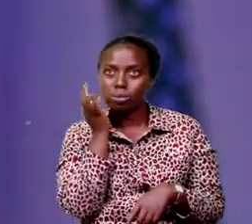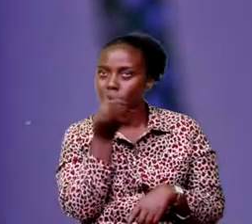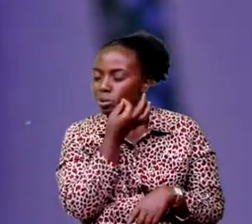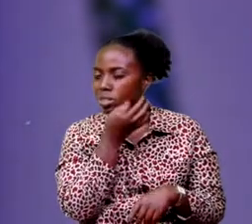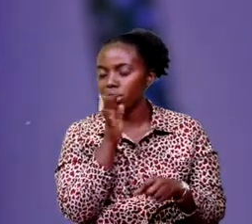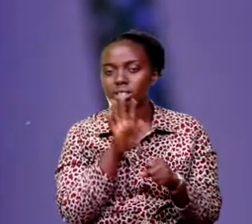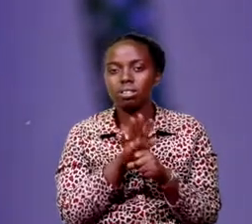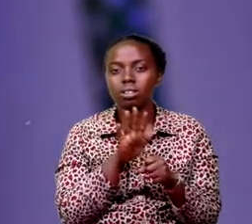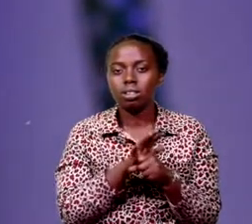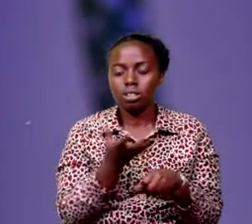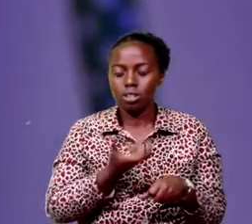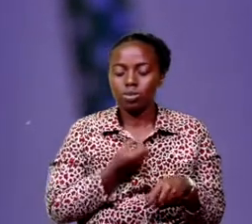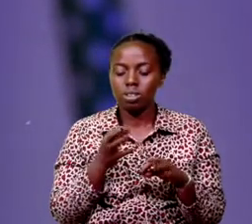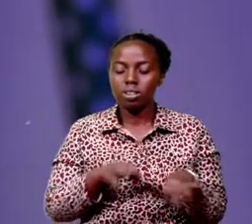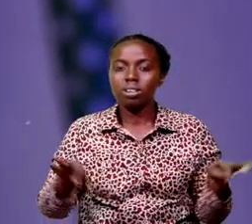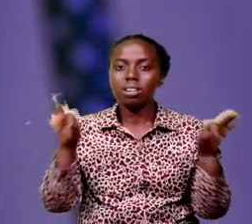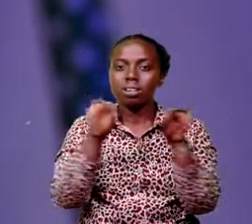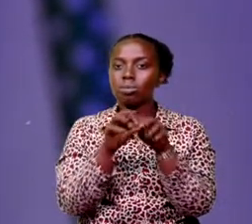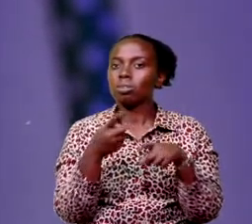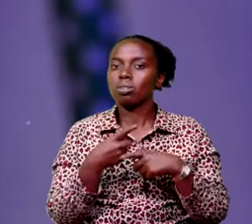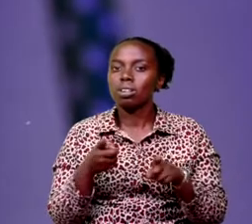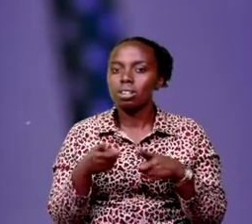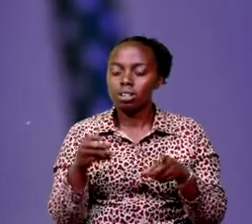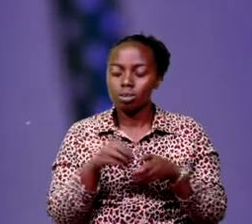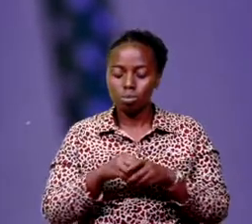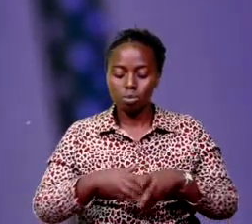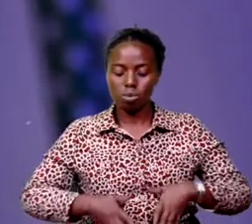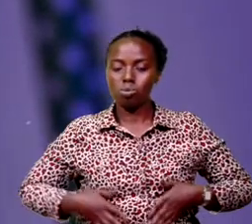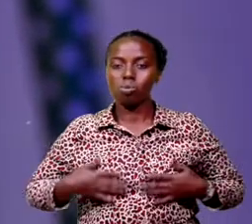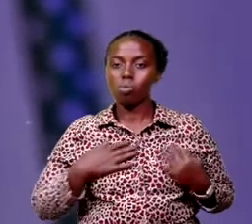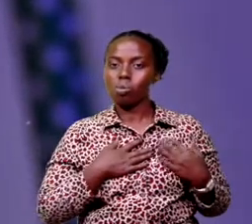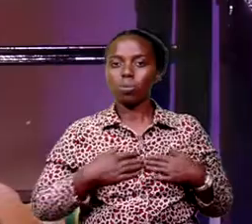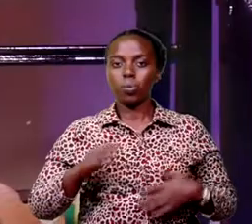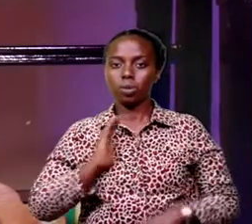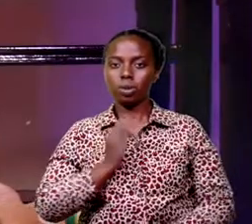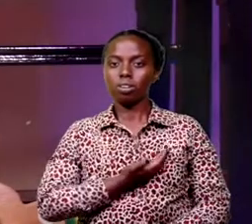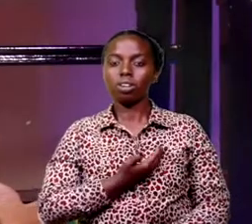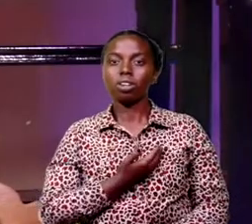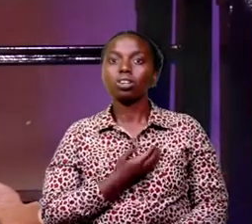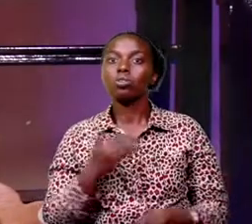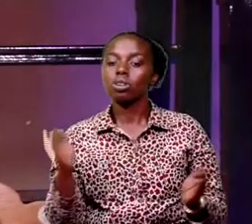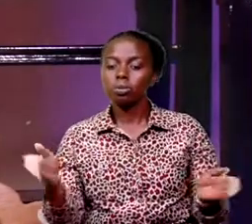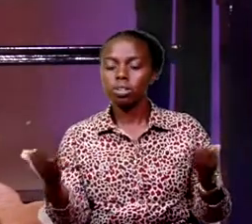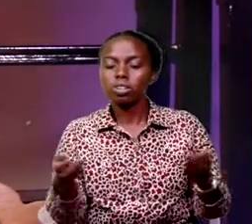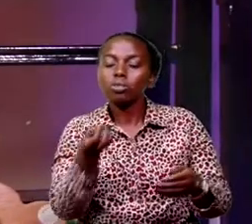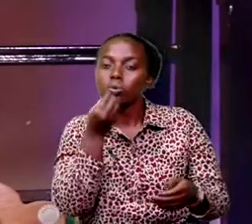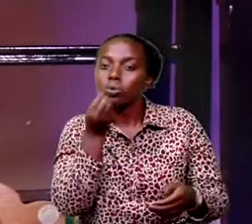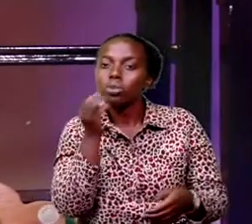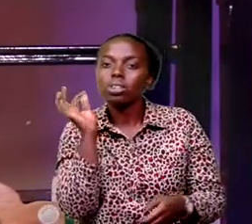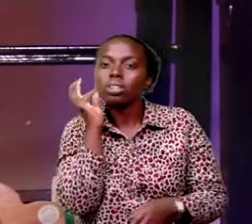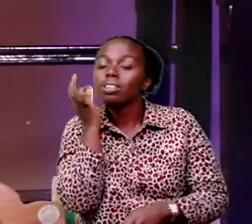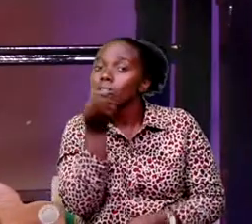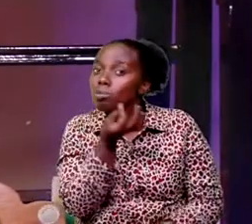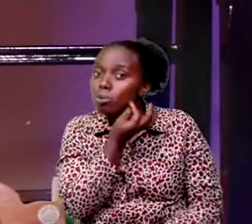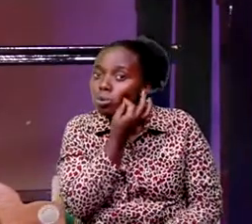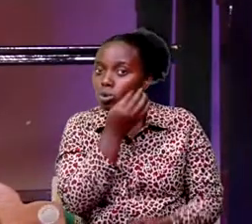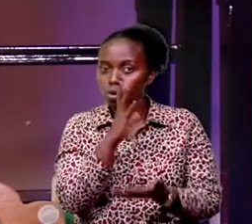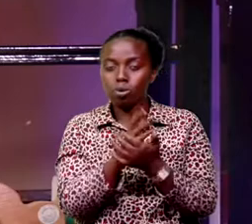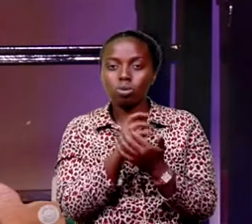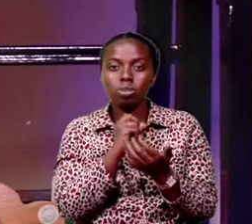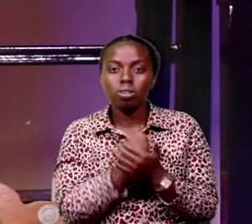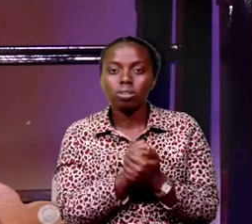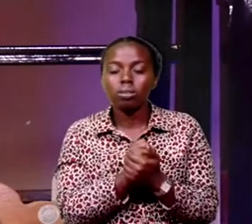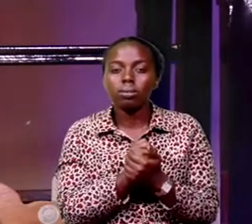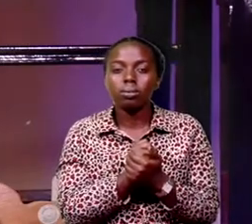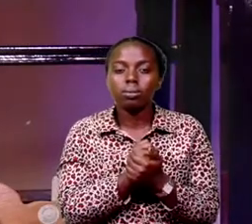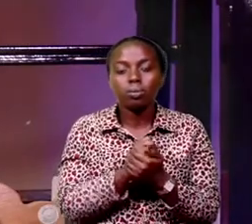zitandukanye, ari nako zigira akamaro gatandukanye mu mibiri yacu. Turabashishikariza kurya imbuto kugira